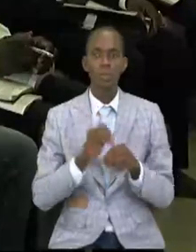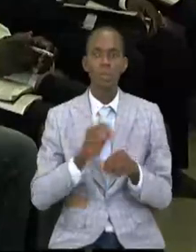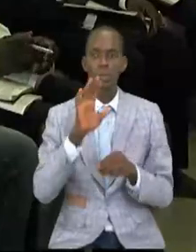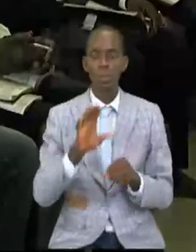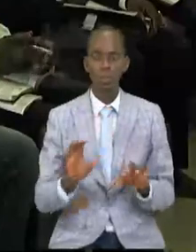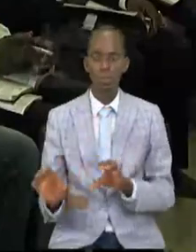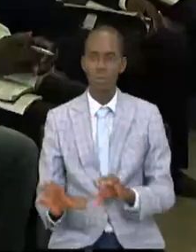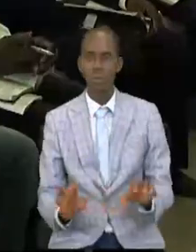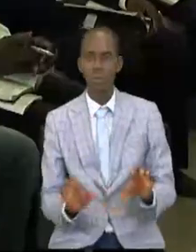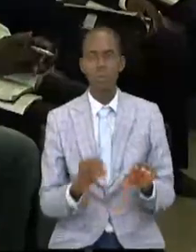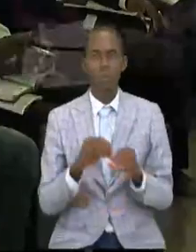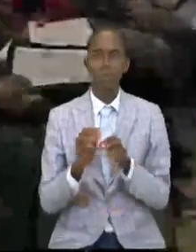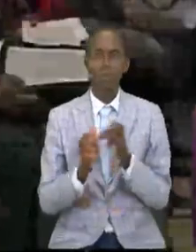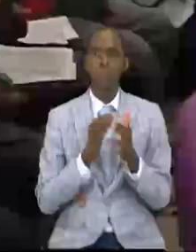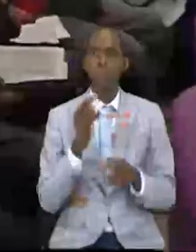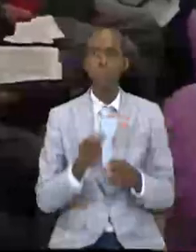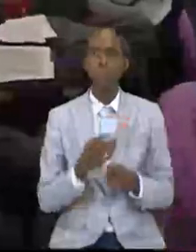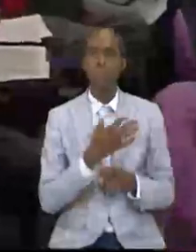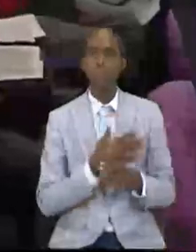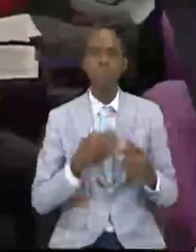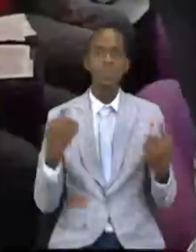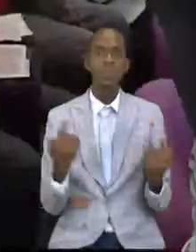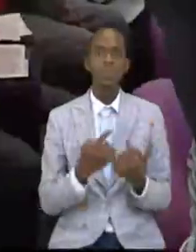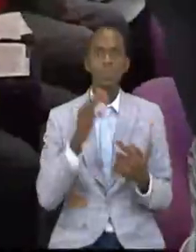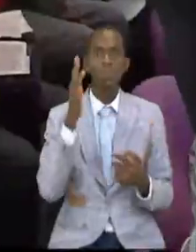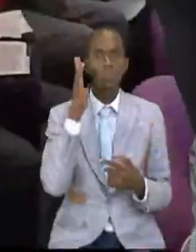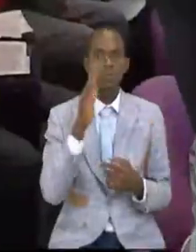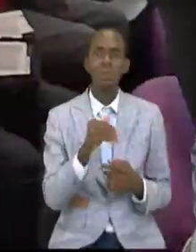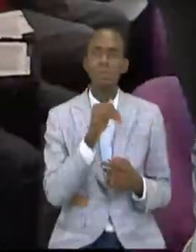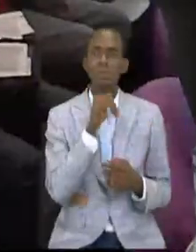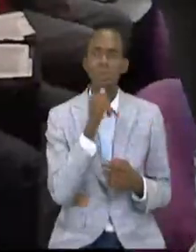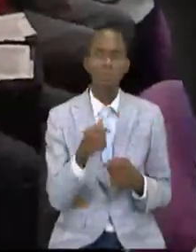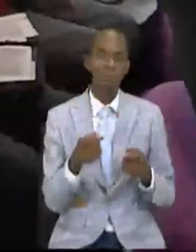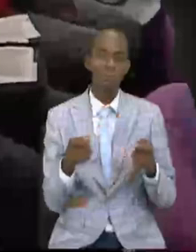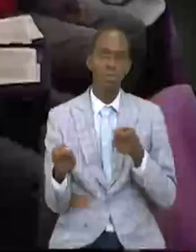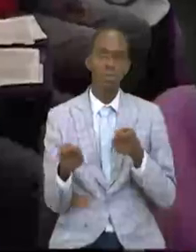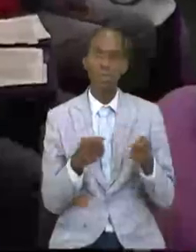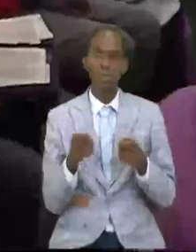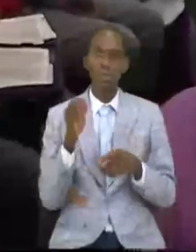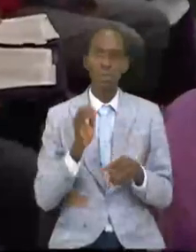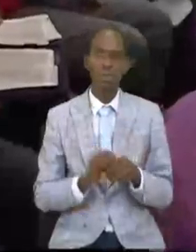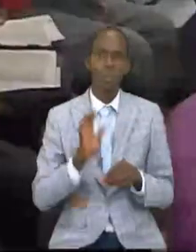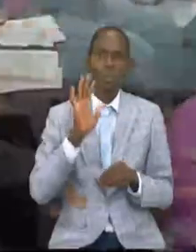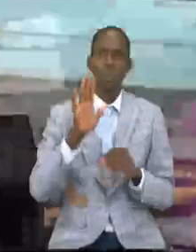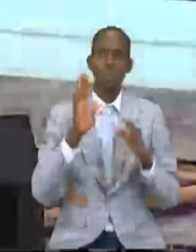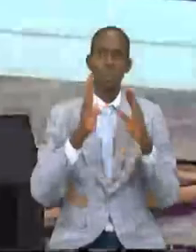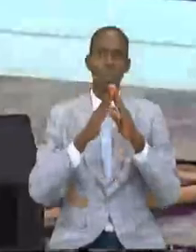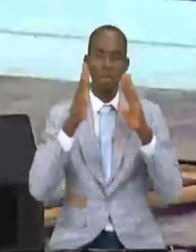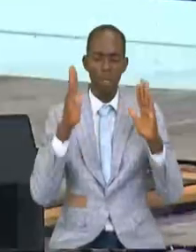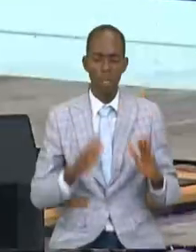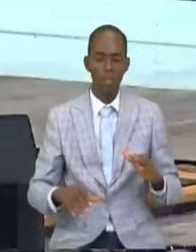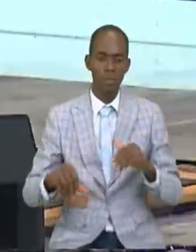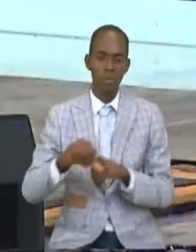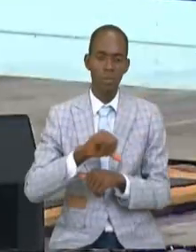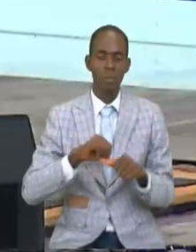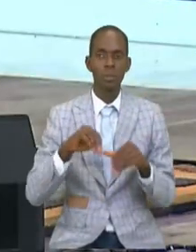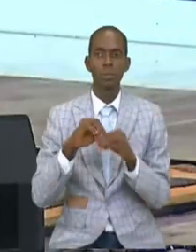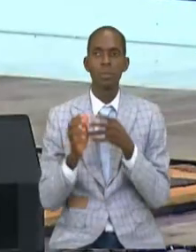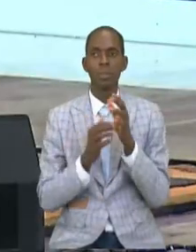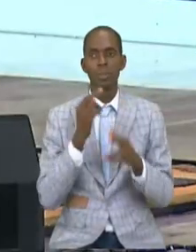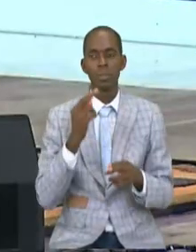régner dans vos activités. Et le péché ne va pas régner dans votre cellule